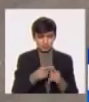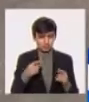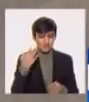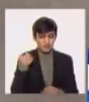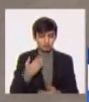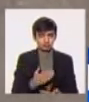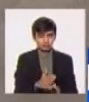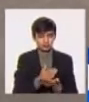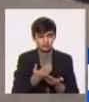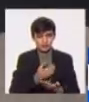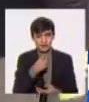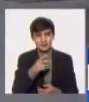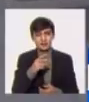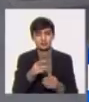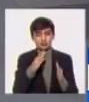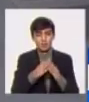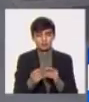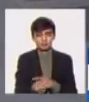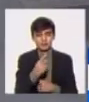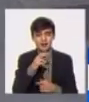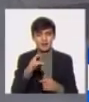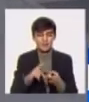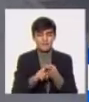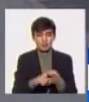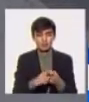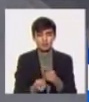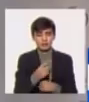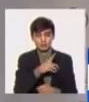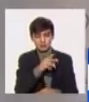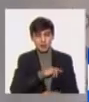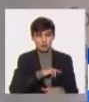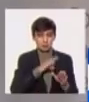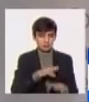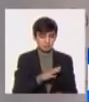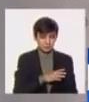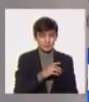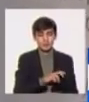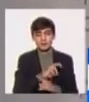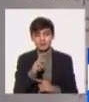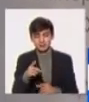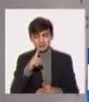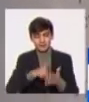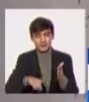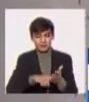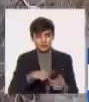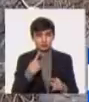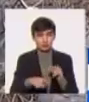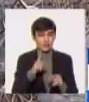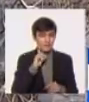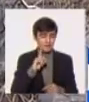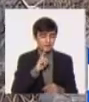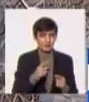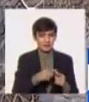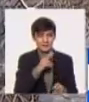объявили о том, что в их доме есть заразившийся коронавирусом, он был на работе. Сначала не поверил и даже думал о том, чтобы снять на время другое жилье.